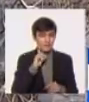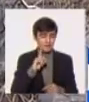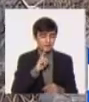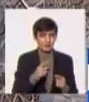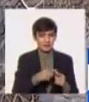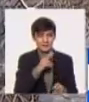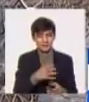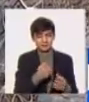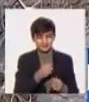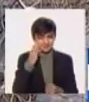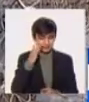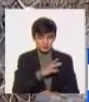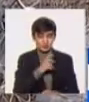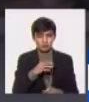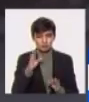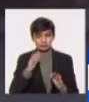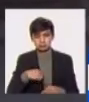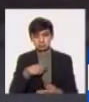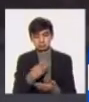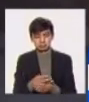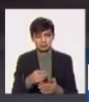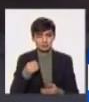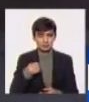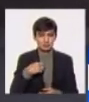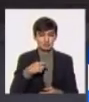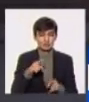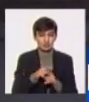Но о заточении сейчас не жалеет. Произошла